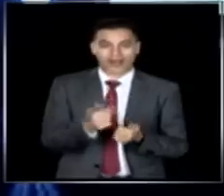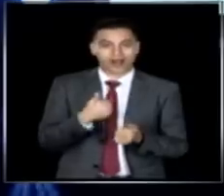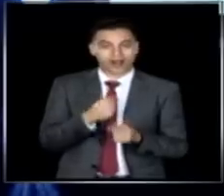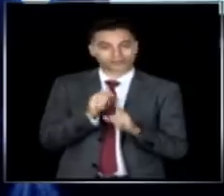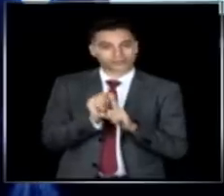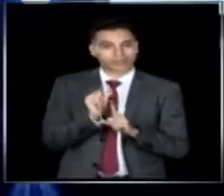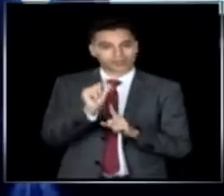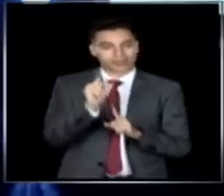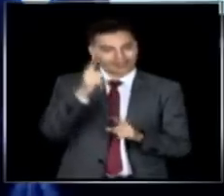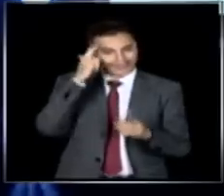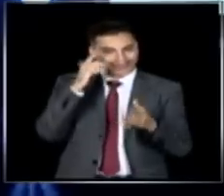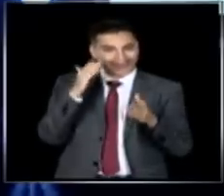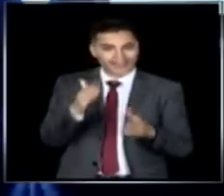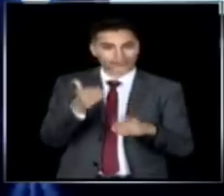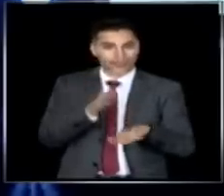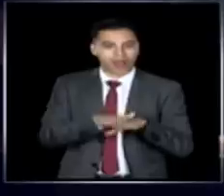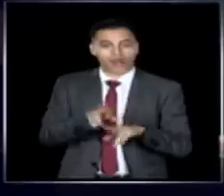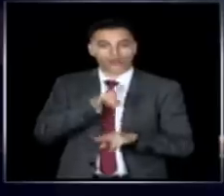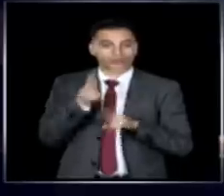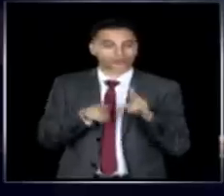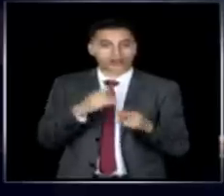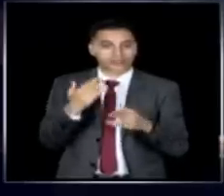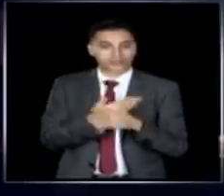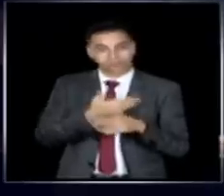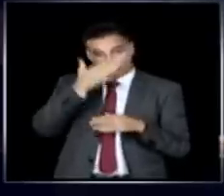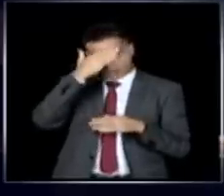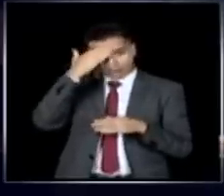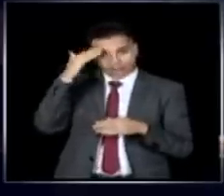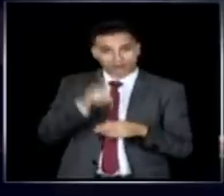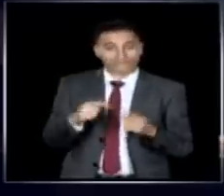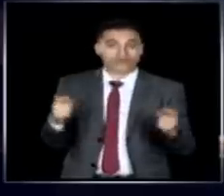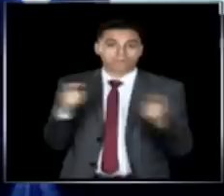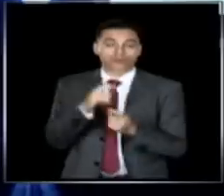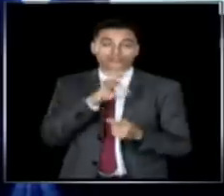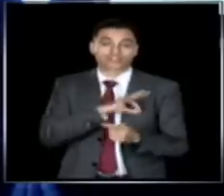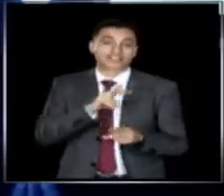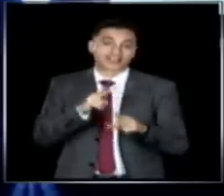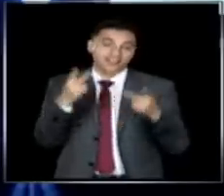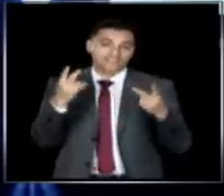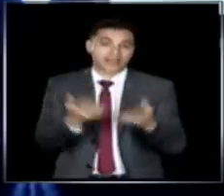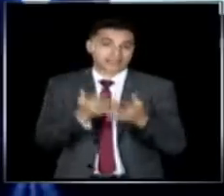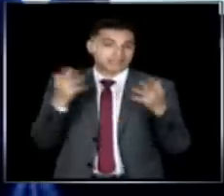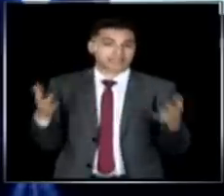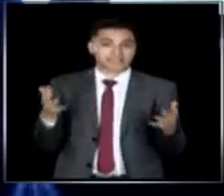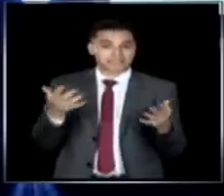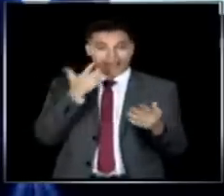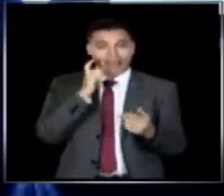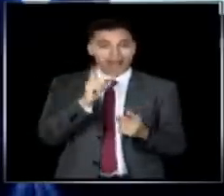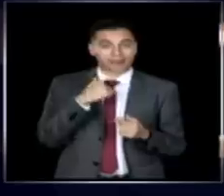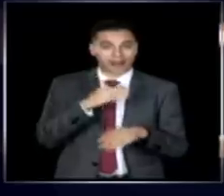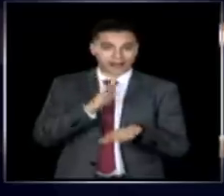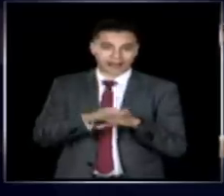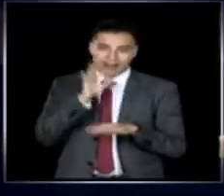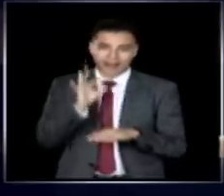ليكو ركزوا مع كل سؤال، الخبرة في ماتش زي ده هتفرق جامد، عشان كده لازم